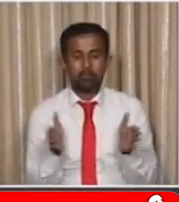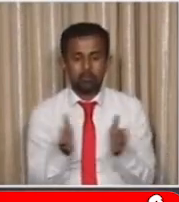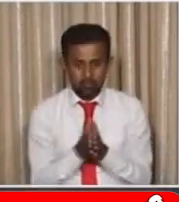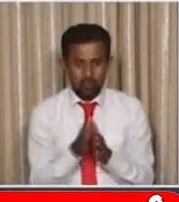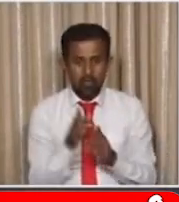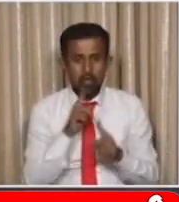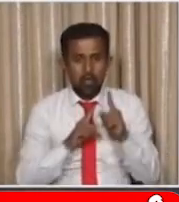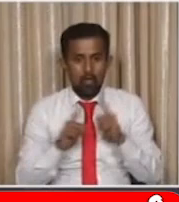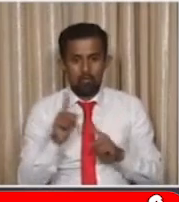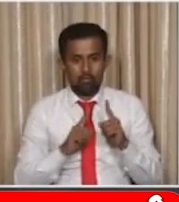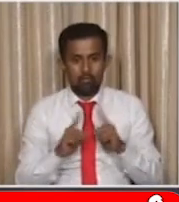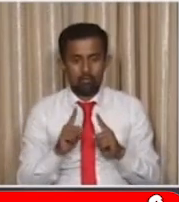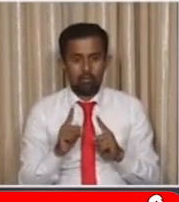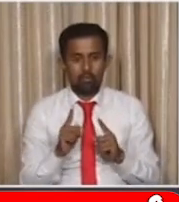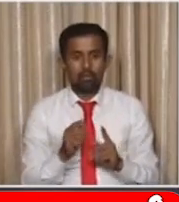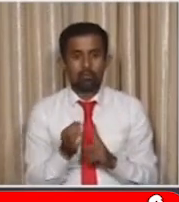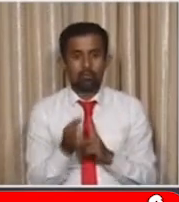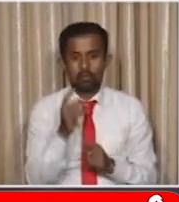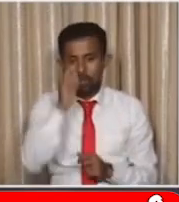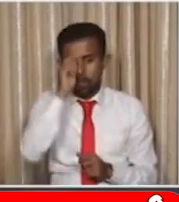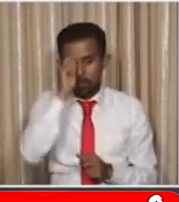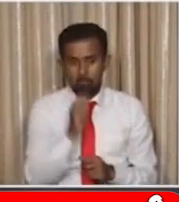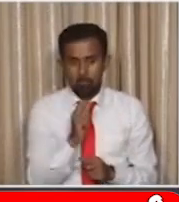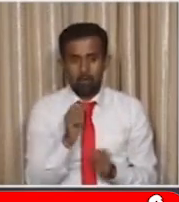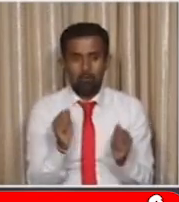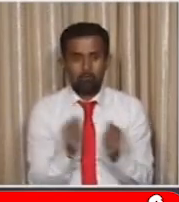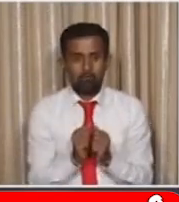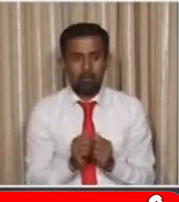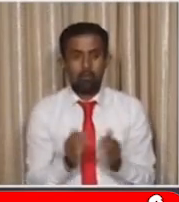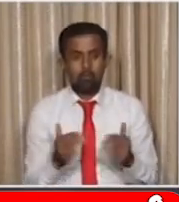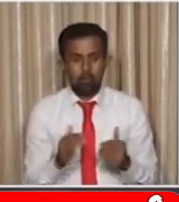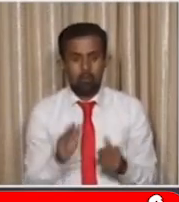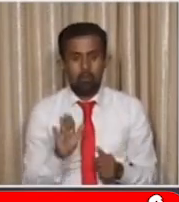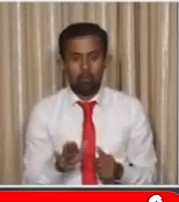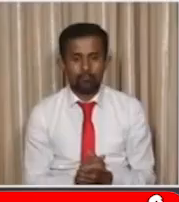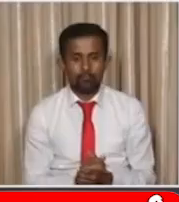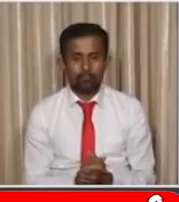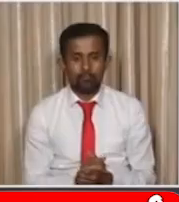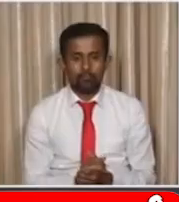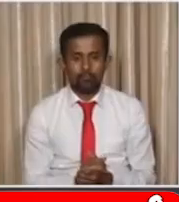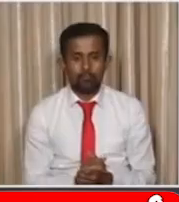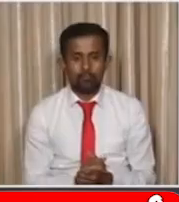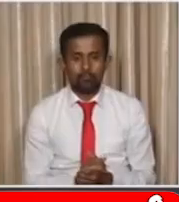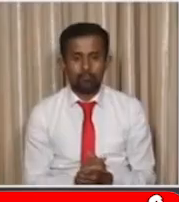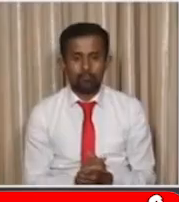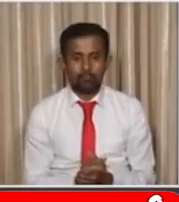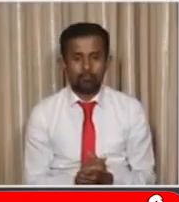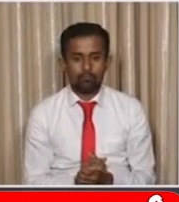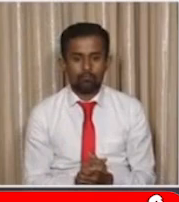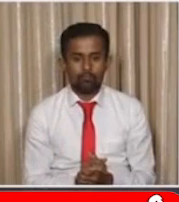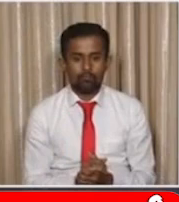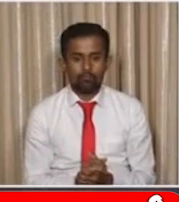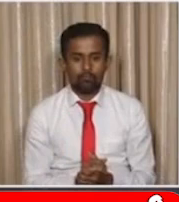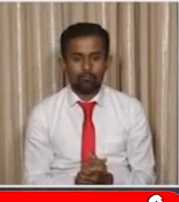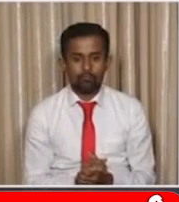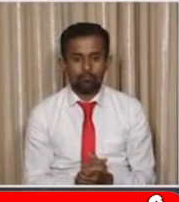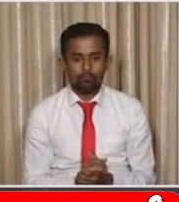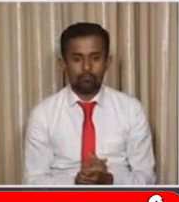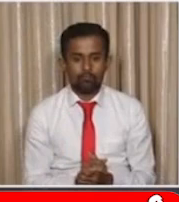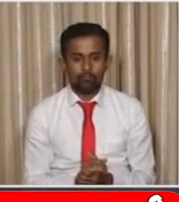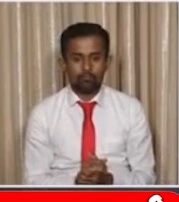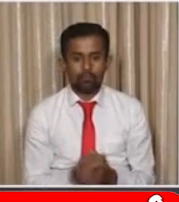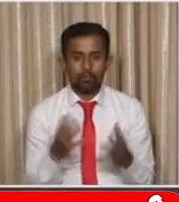அவர்கள் சந்தித்து அவர்களுடைய பிரச்சனைகள் நாய்க்கின்ற இந்த பிரச்சனைகள் இரண்டும் ஒன்று தான் முக்கியமாக தீர்க்கப்பட வேண்டிய